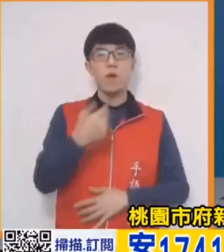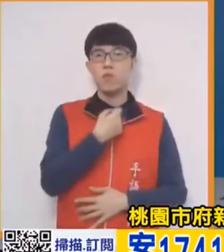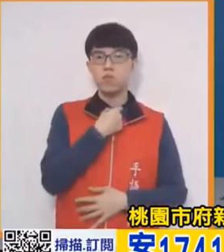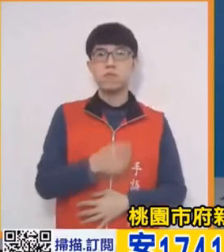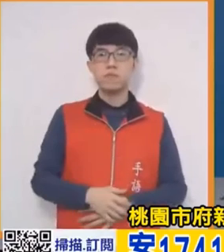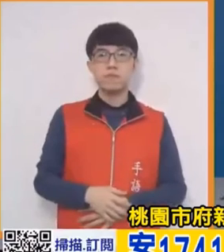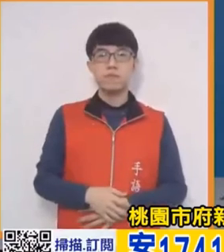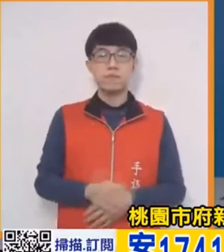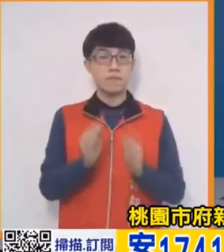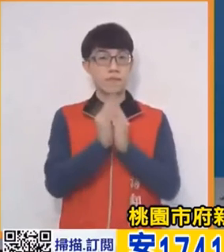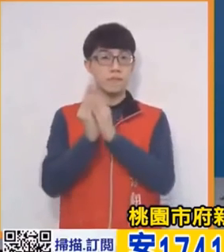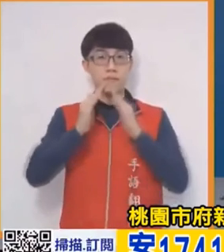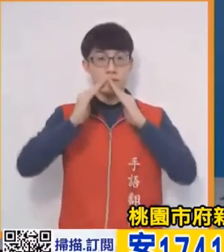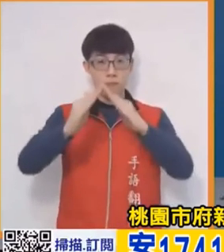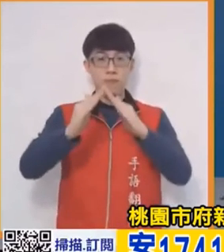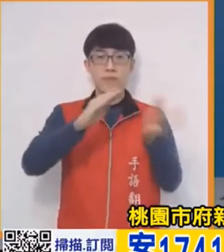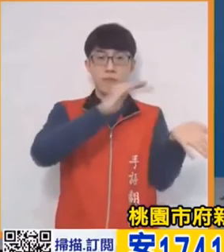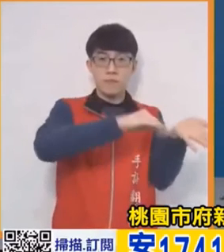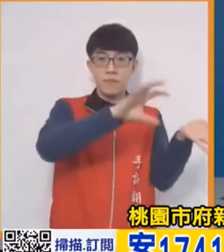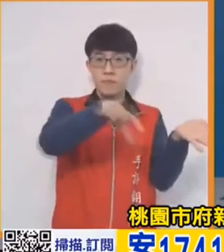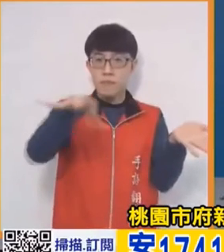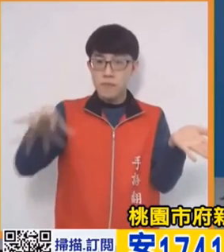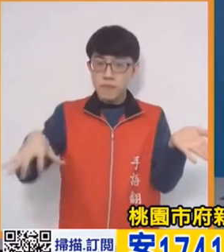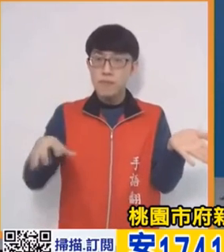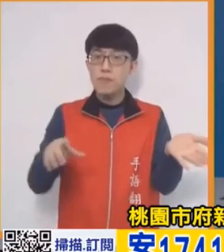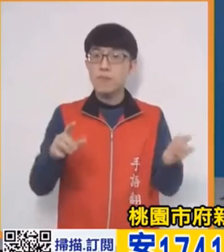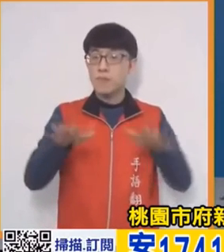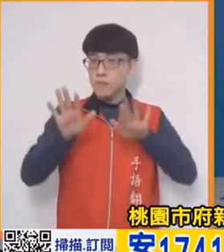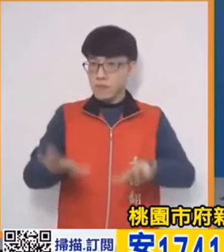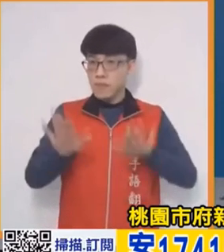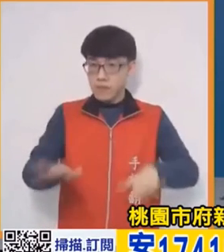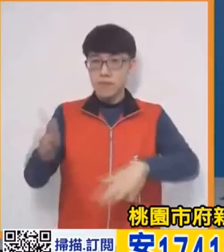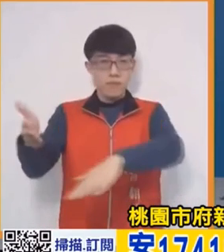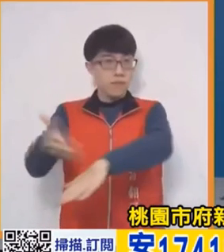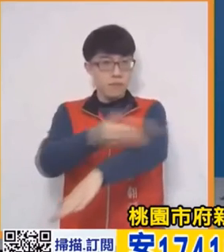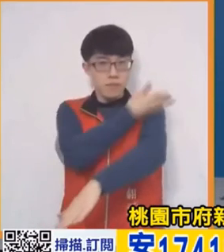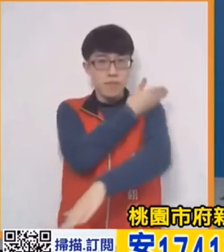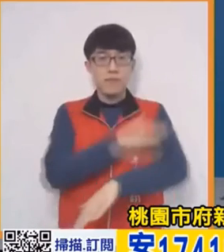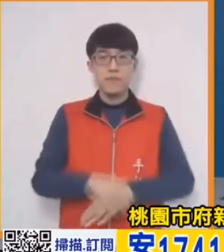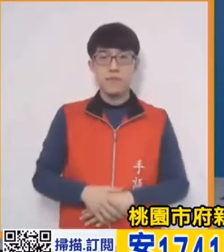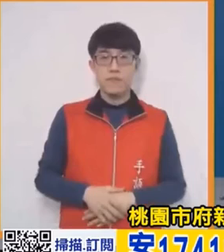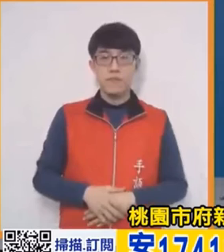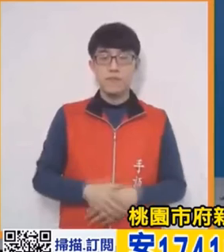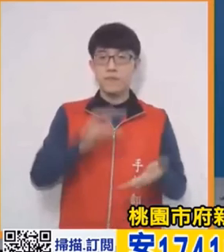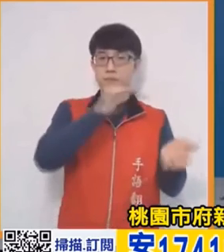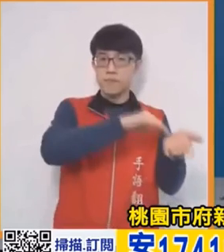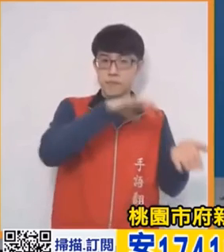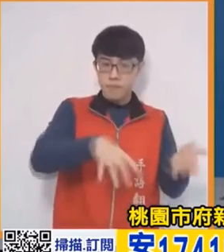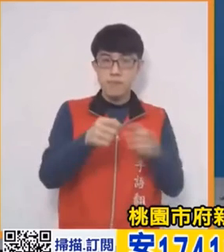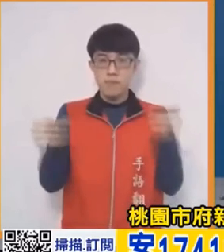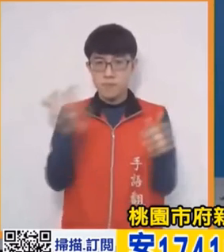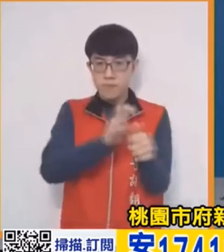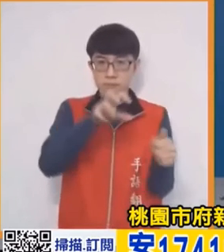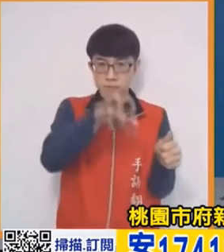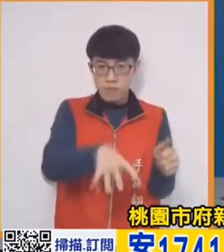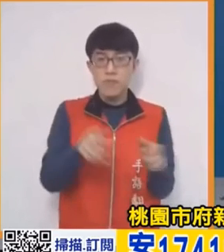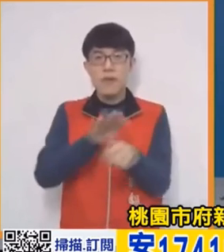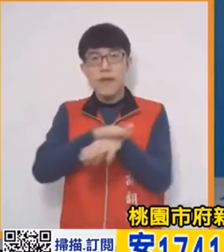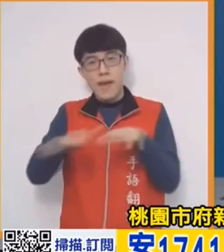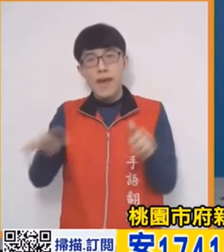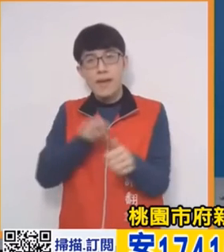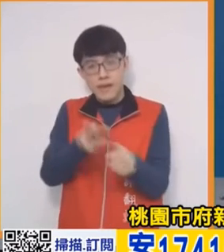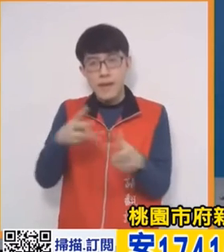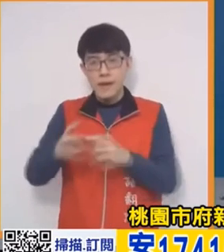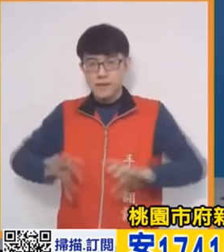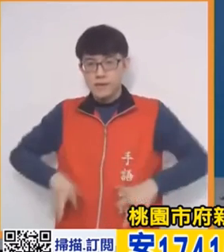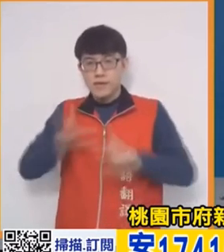那在桃园市医院的部分呢，我们从今天开始呢，医院、长照、安养、精神照